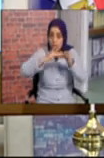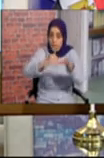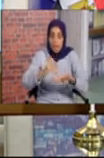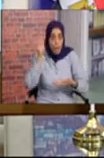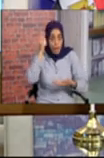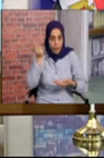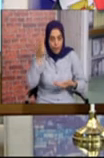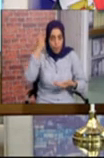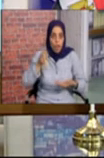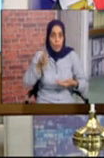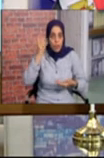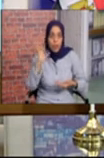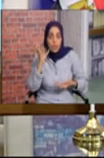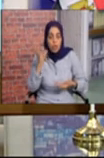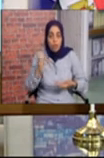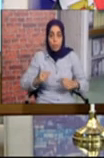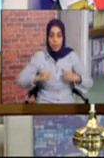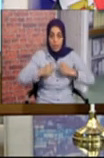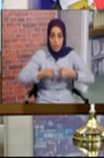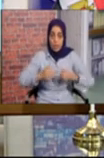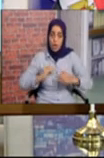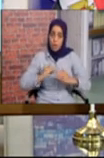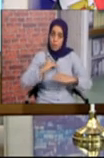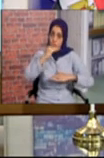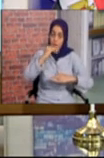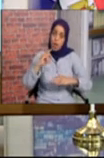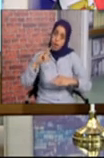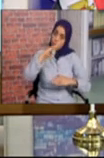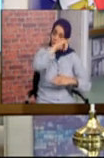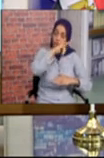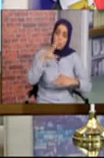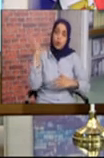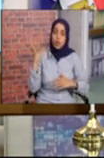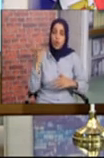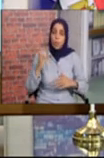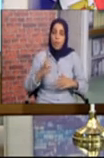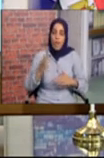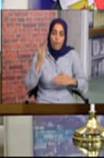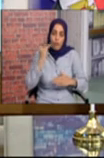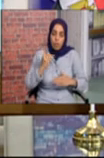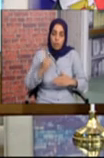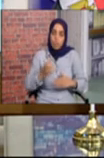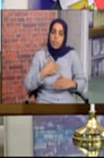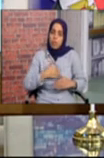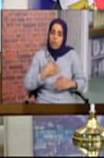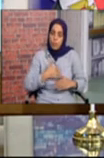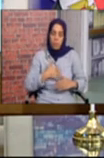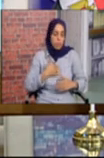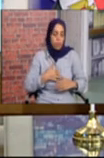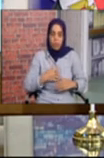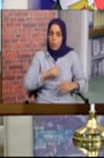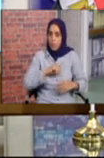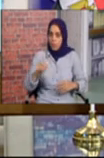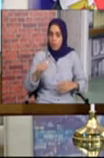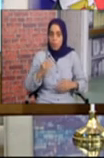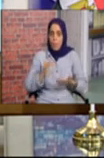فكريا من أجل الشباب؟ لأن اللي بيطلع شاب صحيح فاقد الثقة، مش لاقي